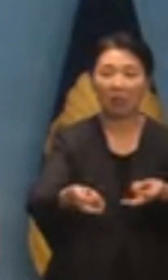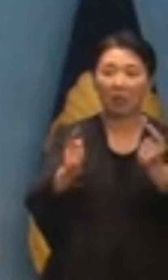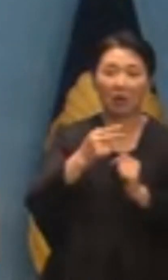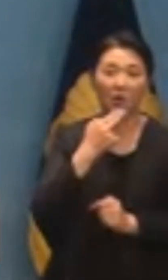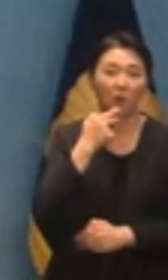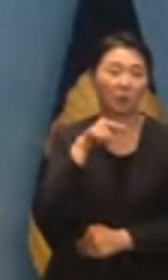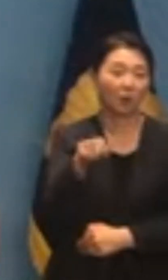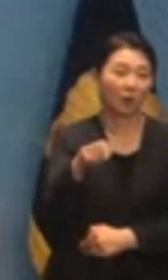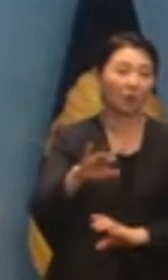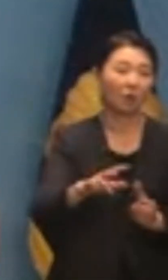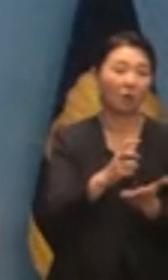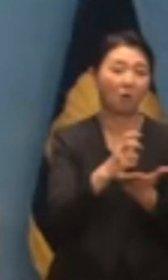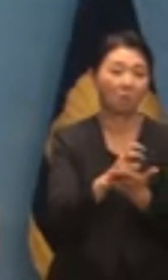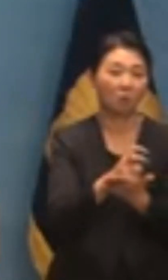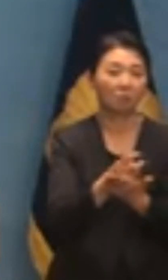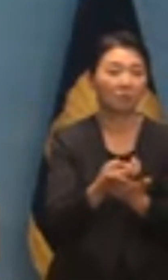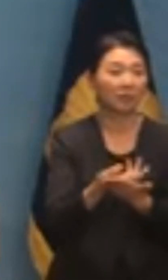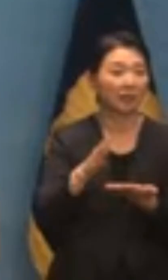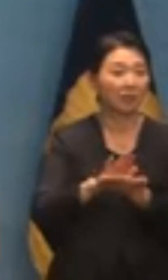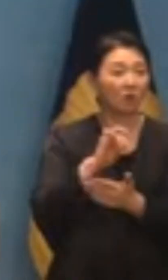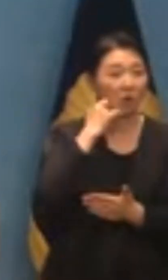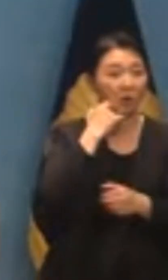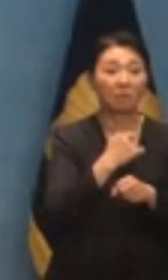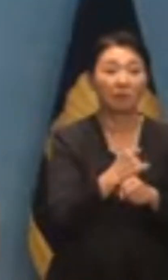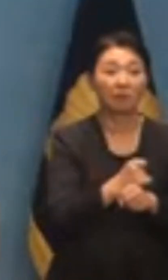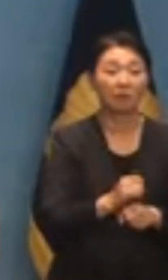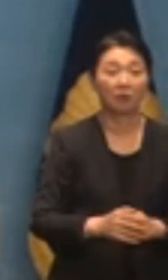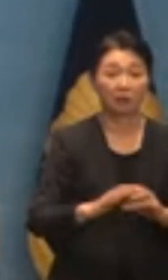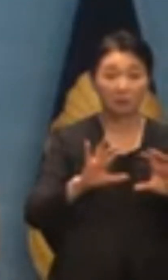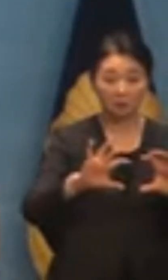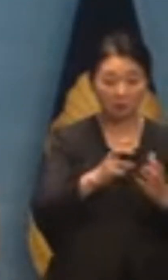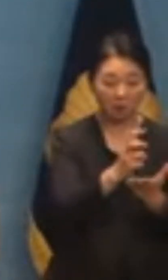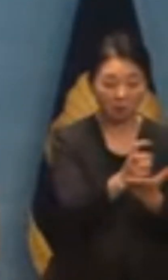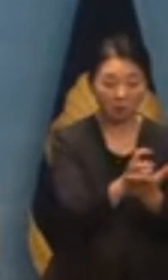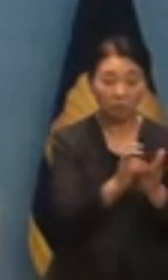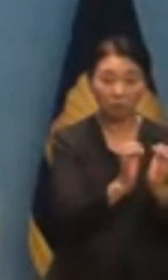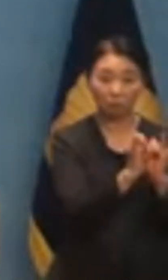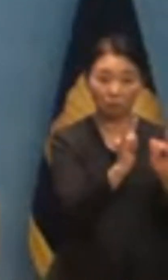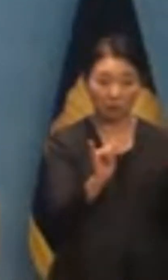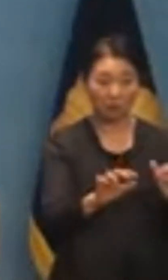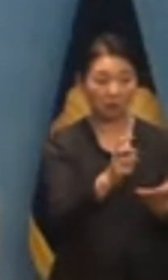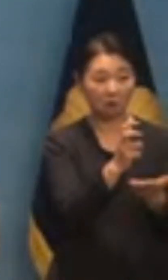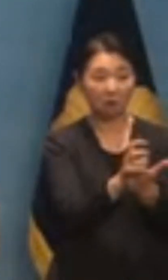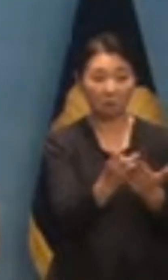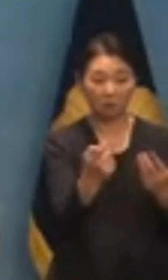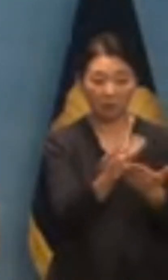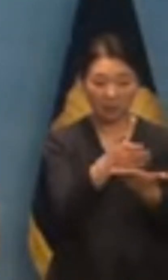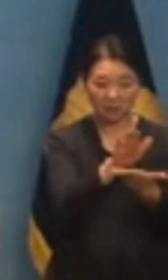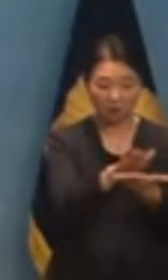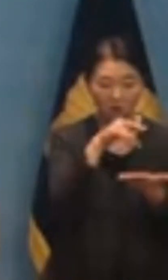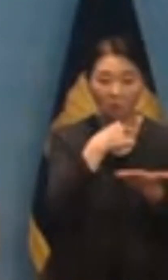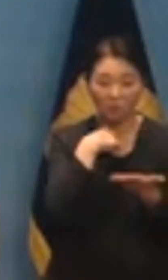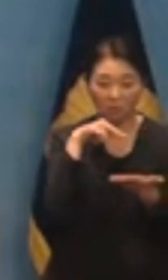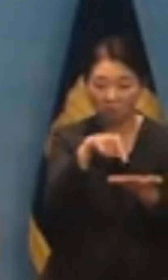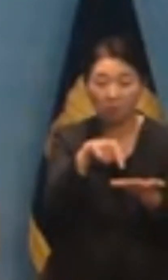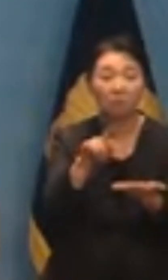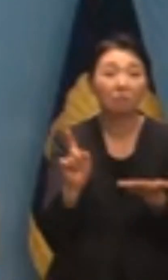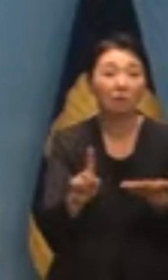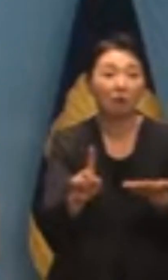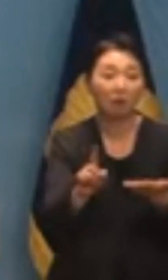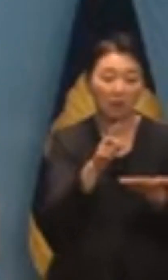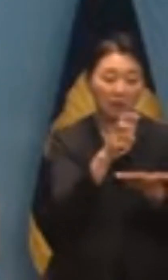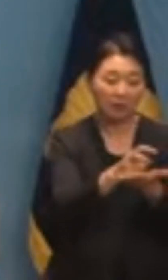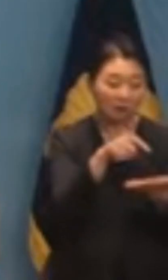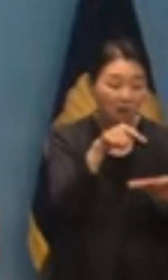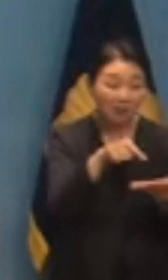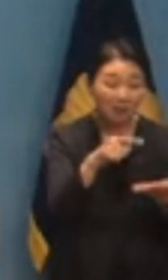있다는 점도 헌법 개정을 어렵게 합니다. 현행 헌법은 국민에게 헌법 개정안 발의는커녕 개헌안에